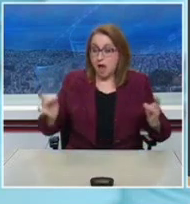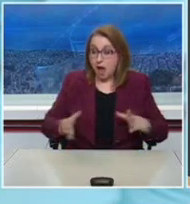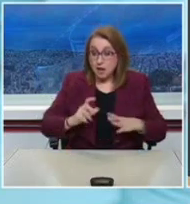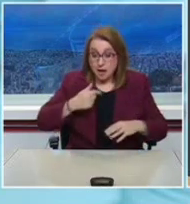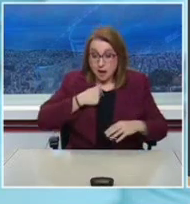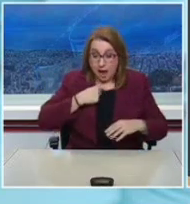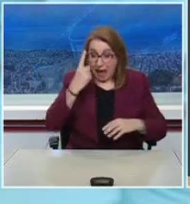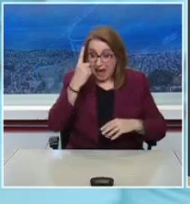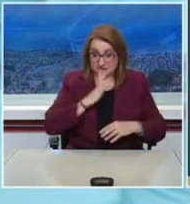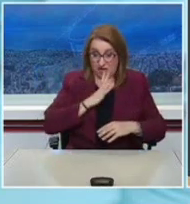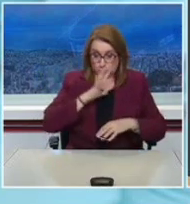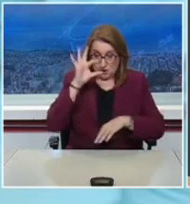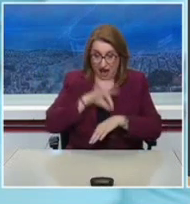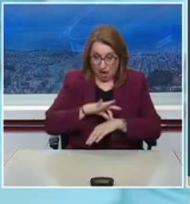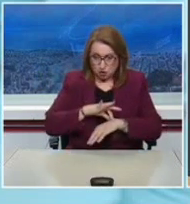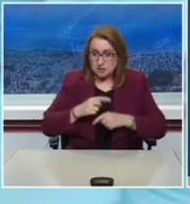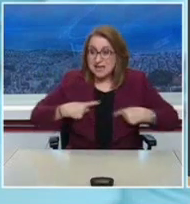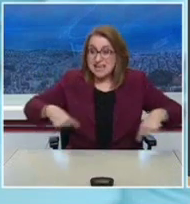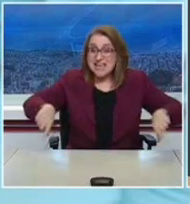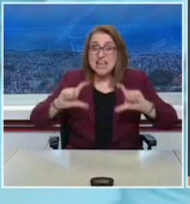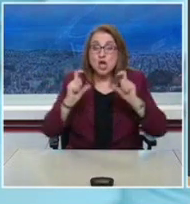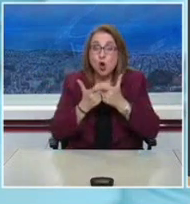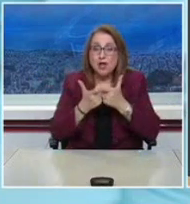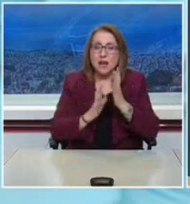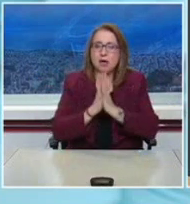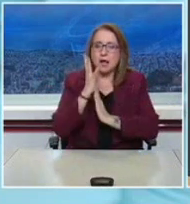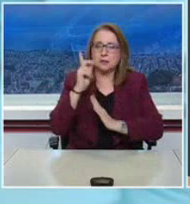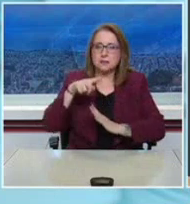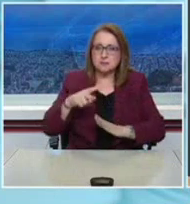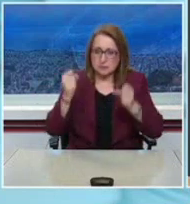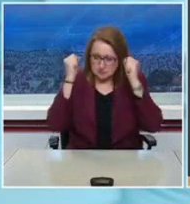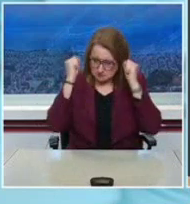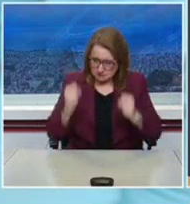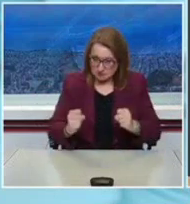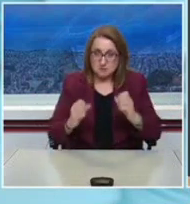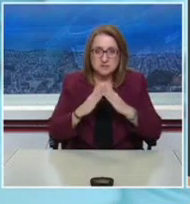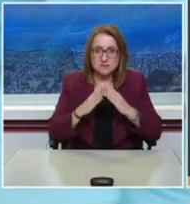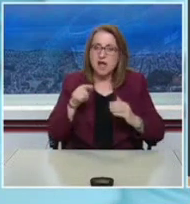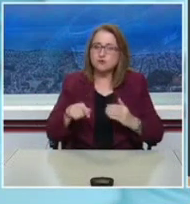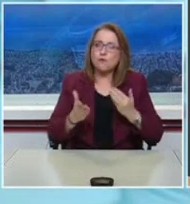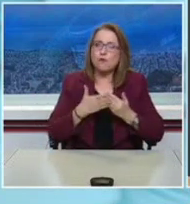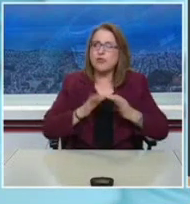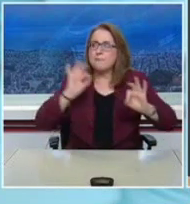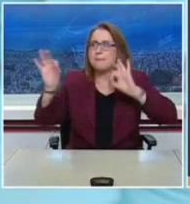συμπτώματα. Αυτή η παραμονή για 14 μέρες θα μειώσει σημαντικά μεταφορά της νόσου στην τοπική